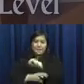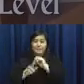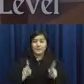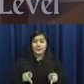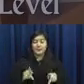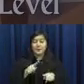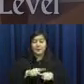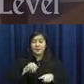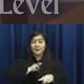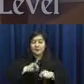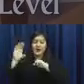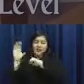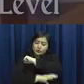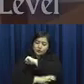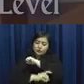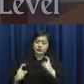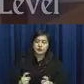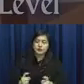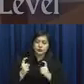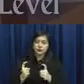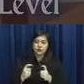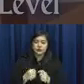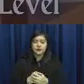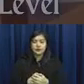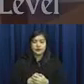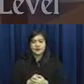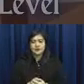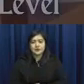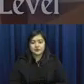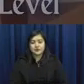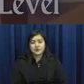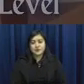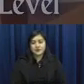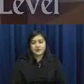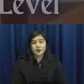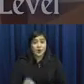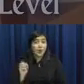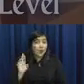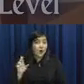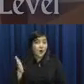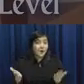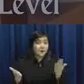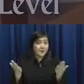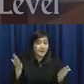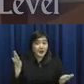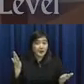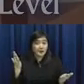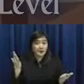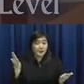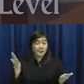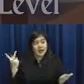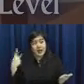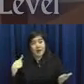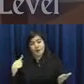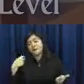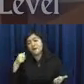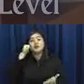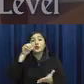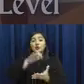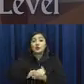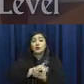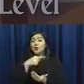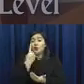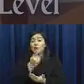ko, lilitaw sa pamilya mo. In other way around, yung Katom Jones, sinasabi nga ng ating mga pastor, you